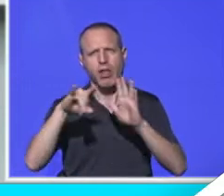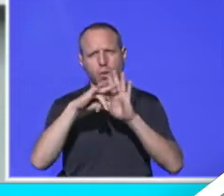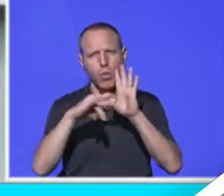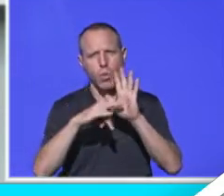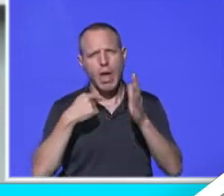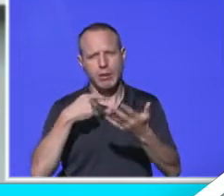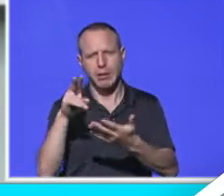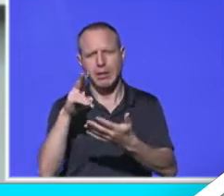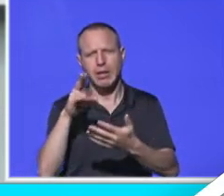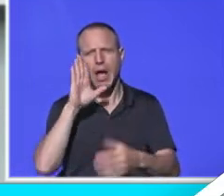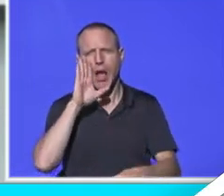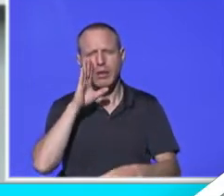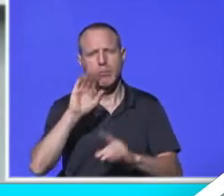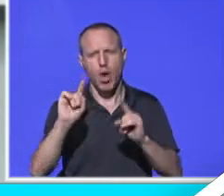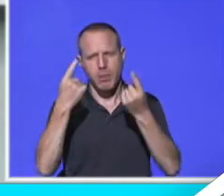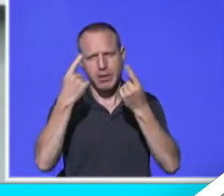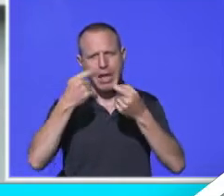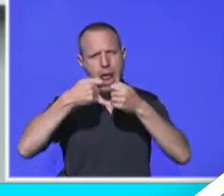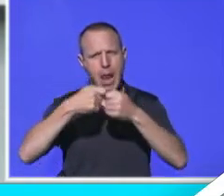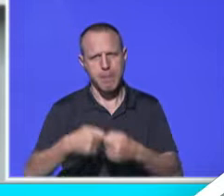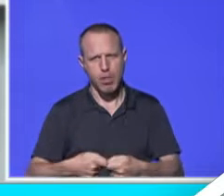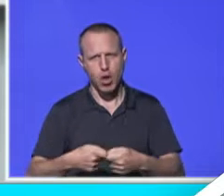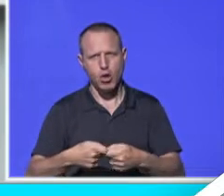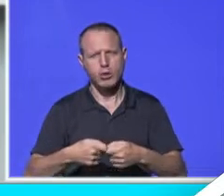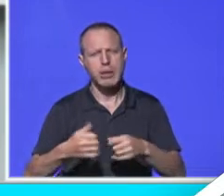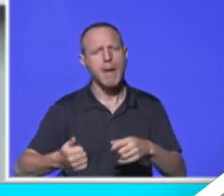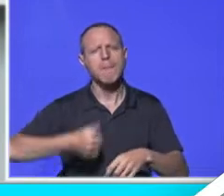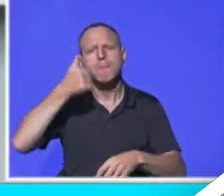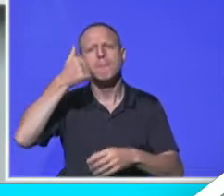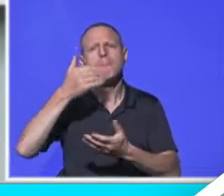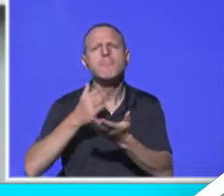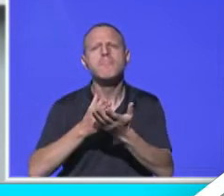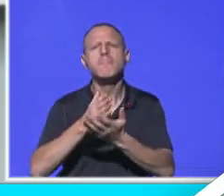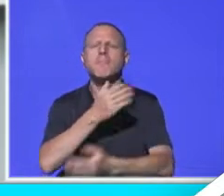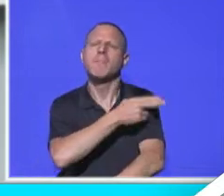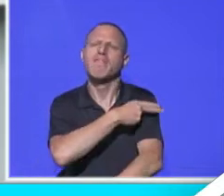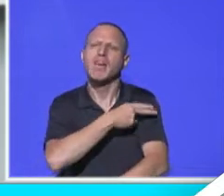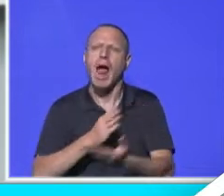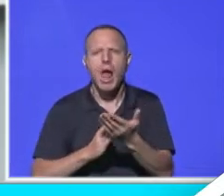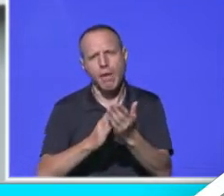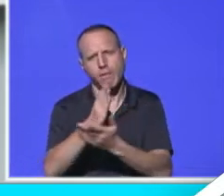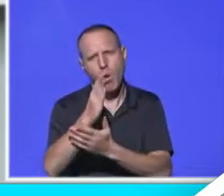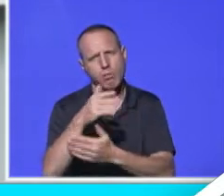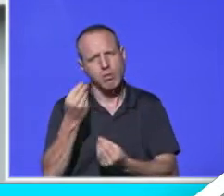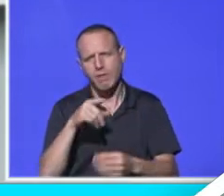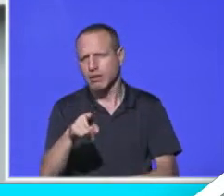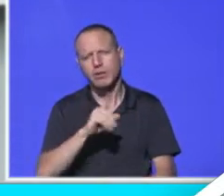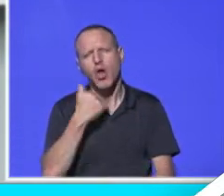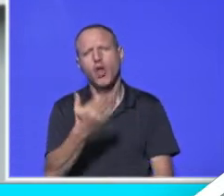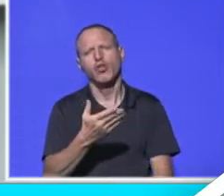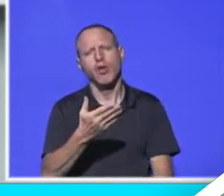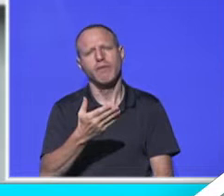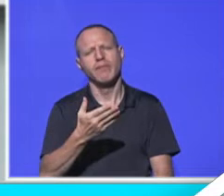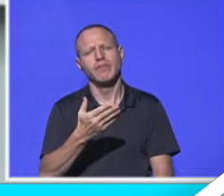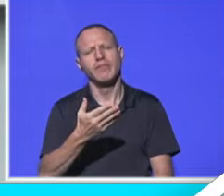קראתי בכל מקרה למנות מפכ"ל קבוע. הדבר הזה לא טוב למשטרה, הוא לא טוב